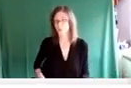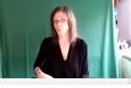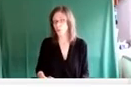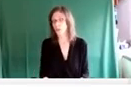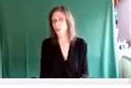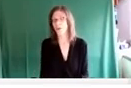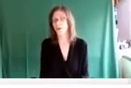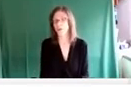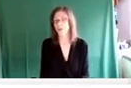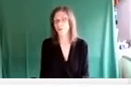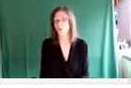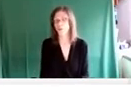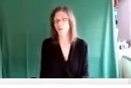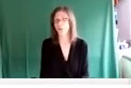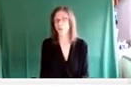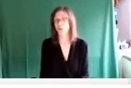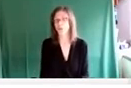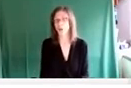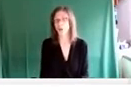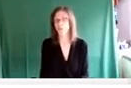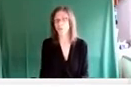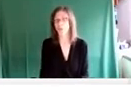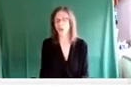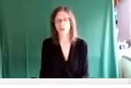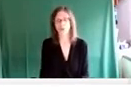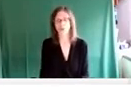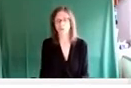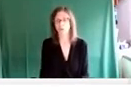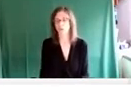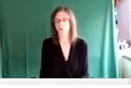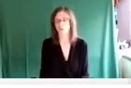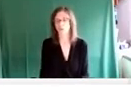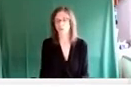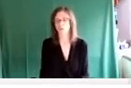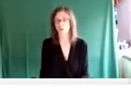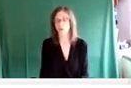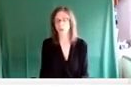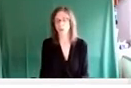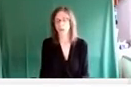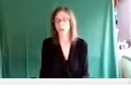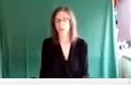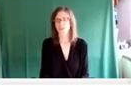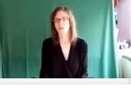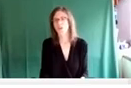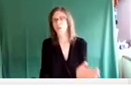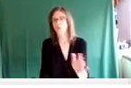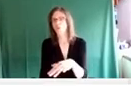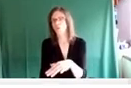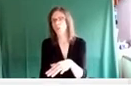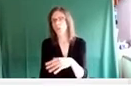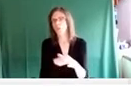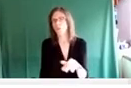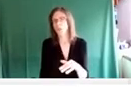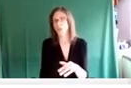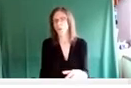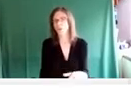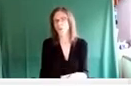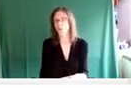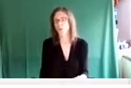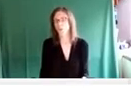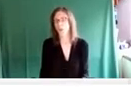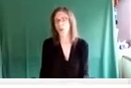pas si vous voulez l'utiliser pour aller plus loin selon vos besoins. Et puis Cynthia va vous envoyer un